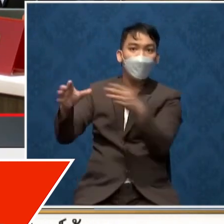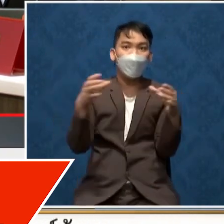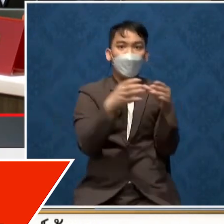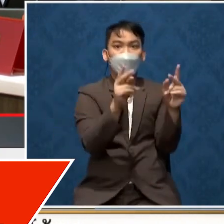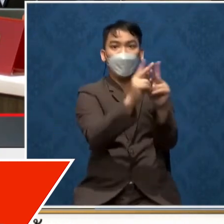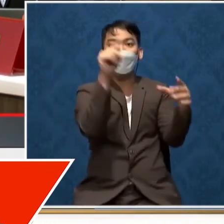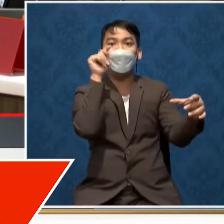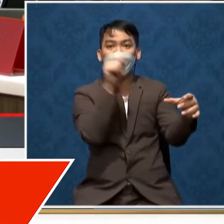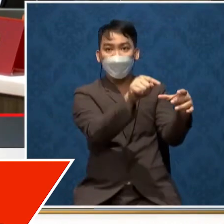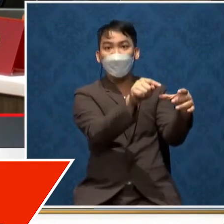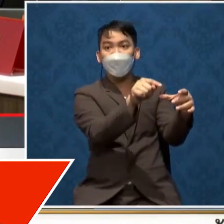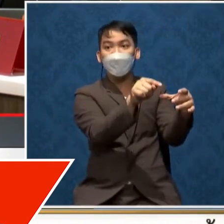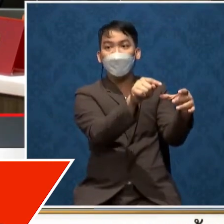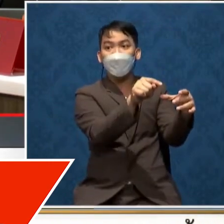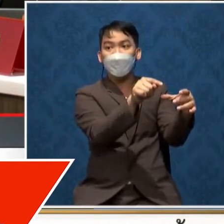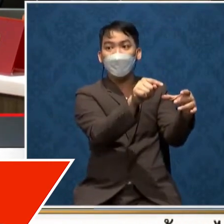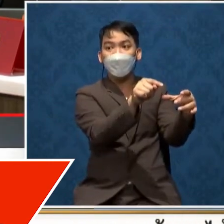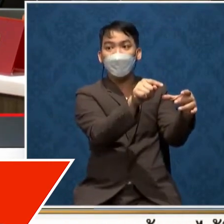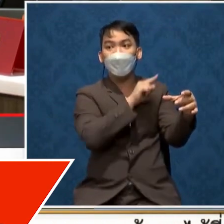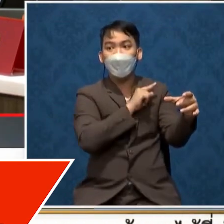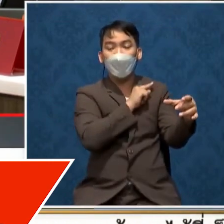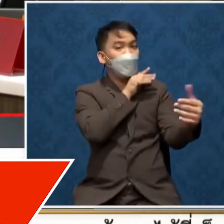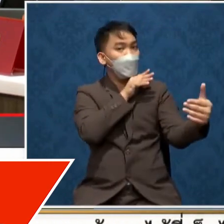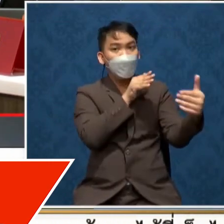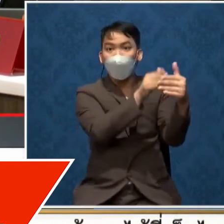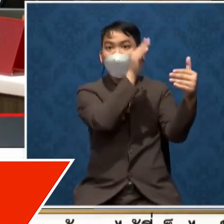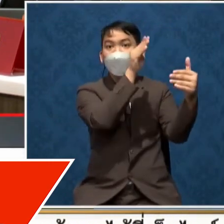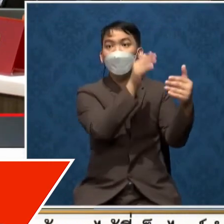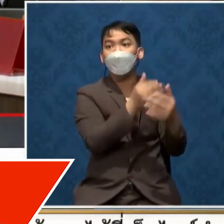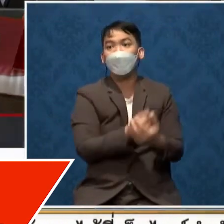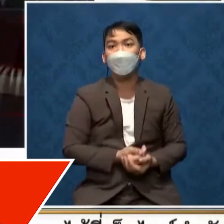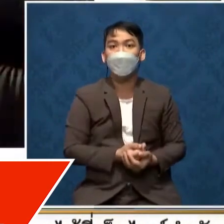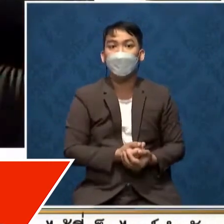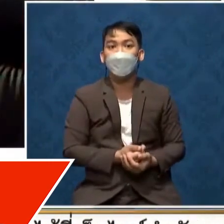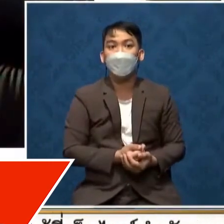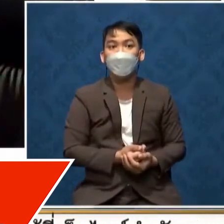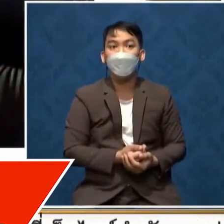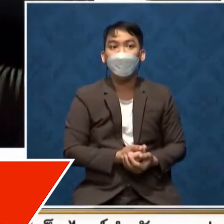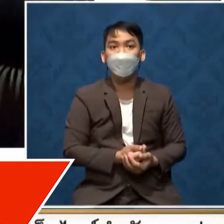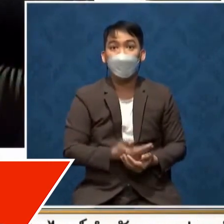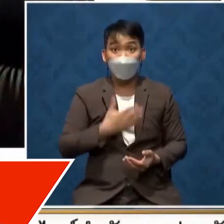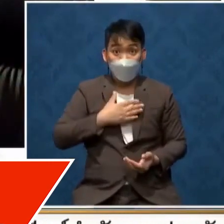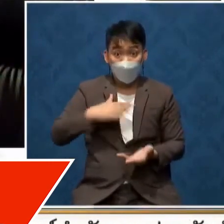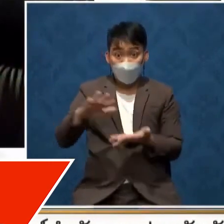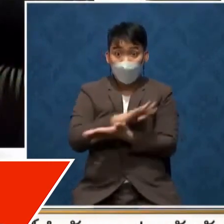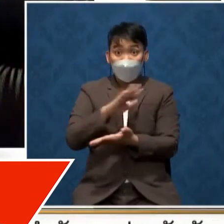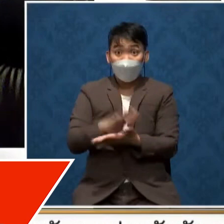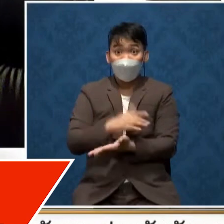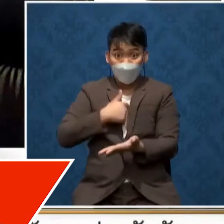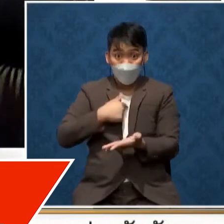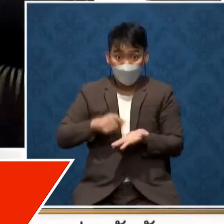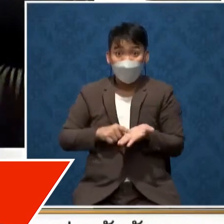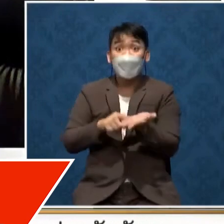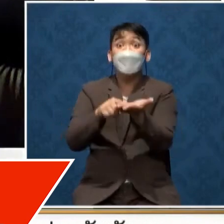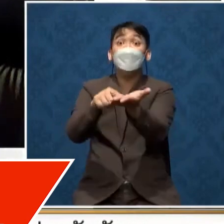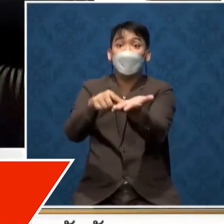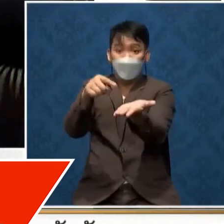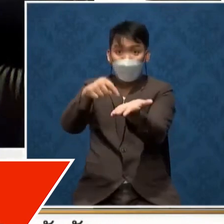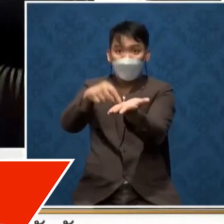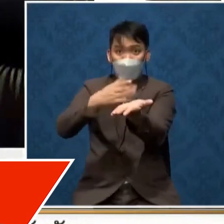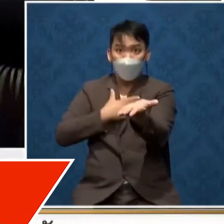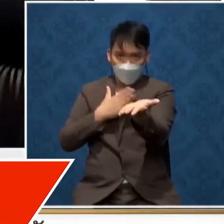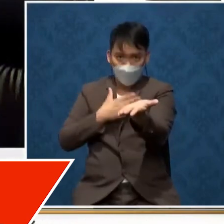ติวินัยการเงินการคลังครับท่านประธานครับดูเอกสารที่ผมเสนอท่านประธานไปในนั้นจะมีรายละเอียดและคำแนะนำครับ